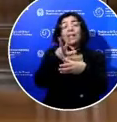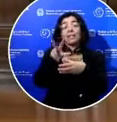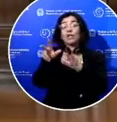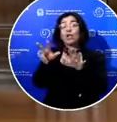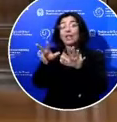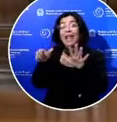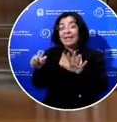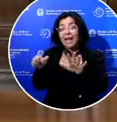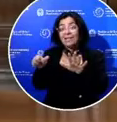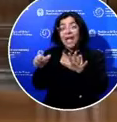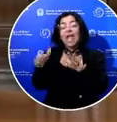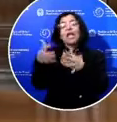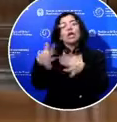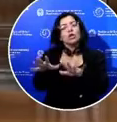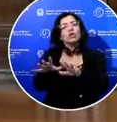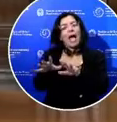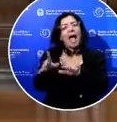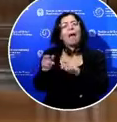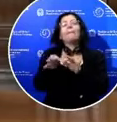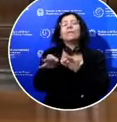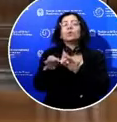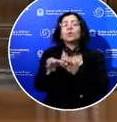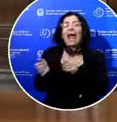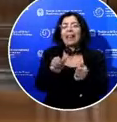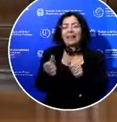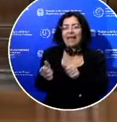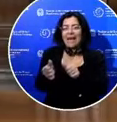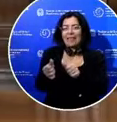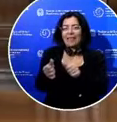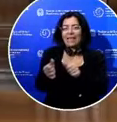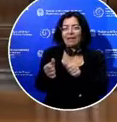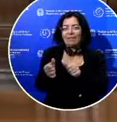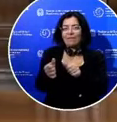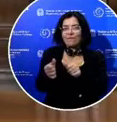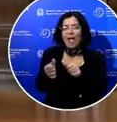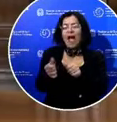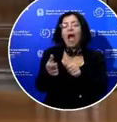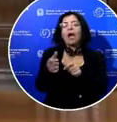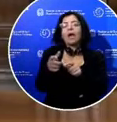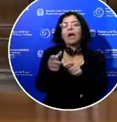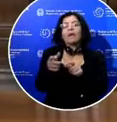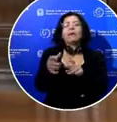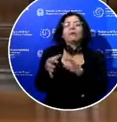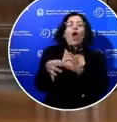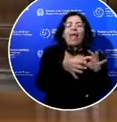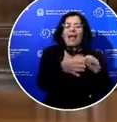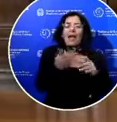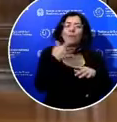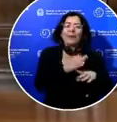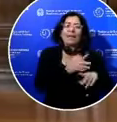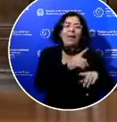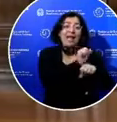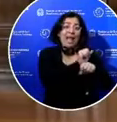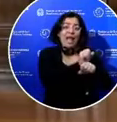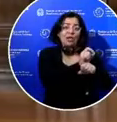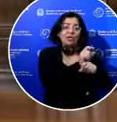2.386 erano stati ammessi alla misura alternativa a partire da uno stato di detenzione. Negli